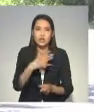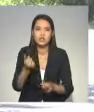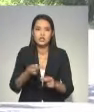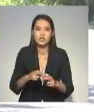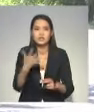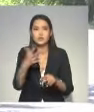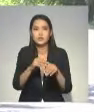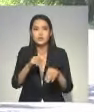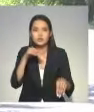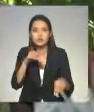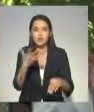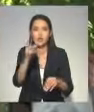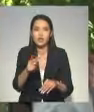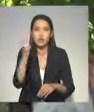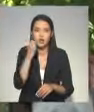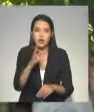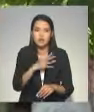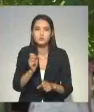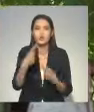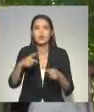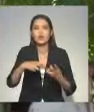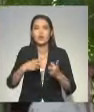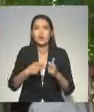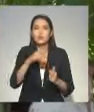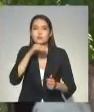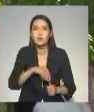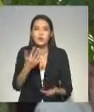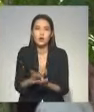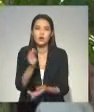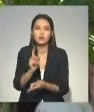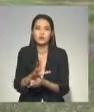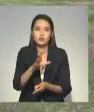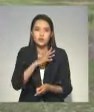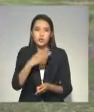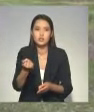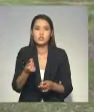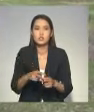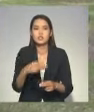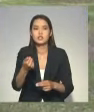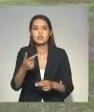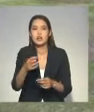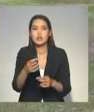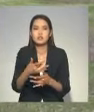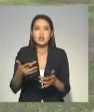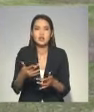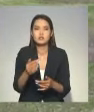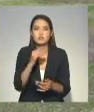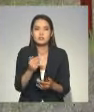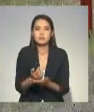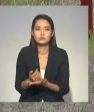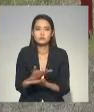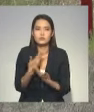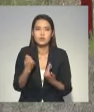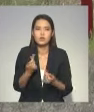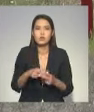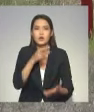5 көлік бар екен, 5-еуі де тозған. Тағы бір мәселе маман тапшылығы. Жастар жалақысы аз, жұмысқа барғысы жоқ. Пенсияға шыққан